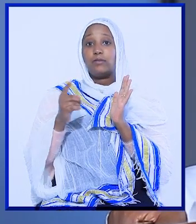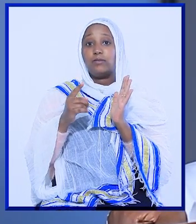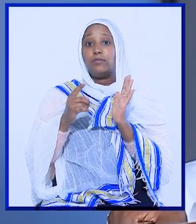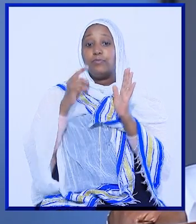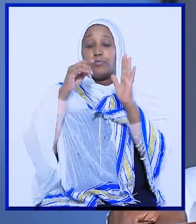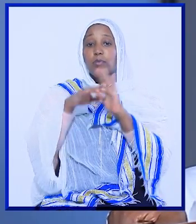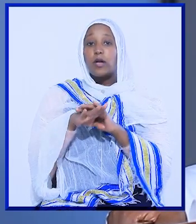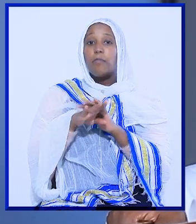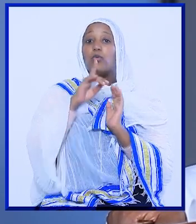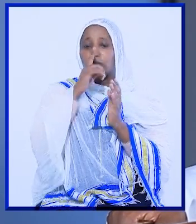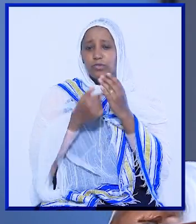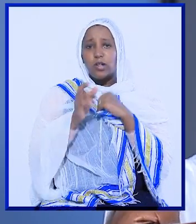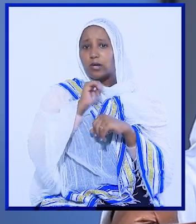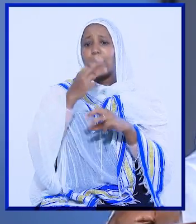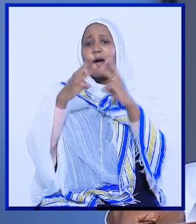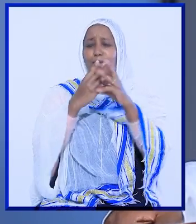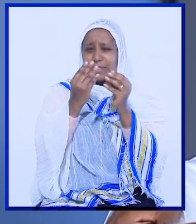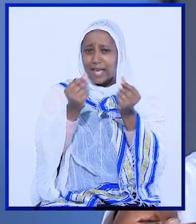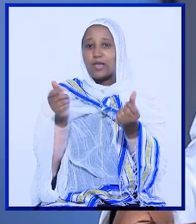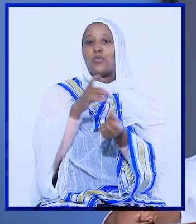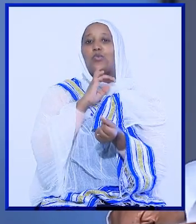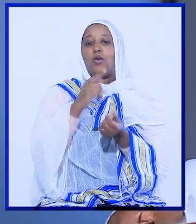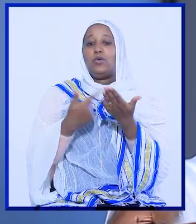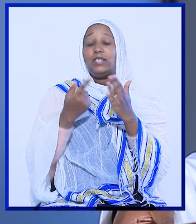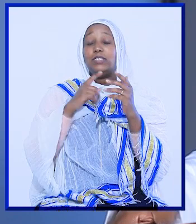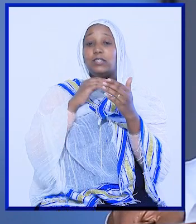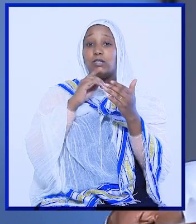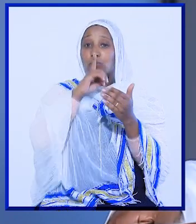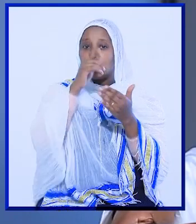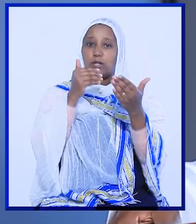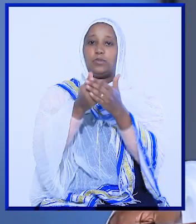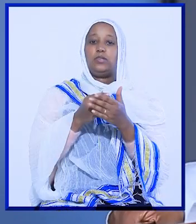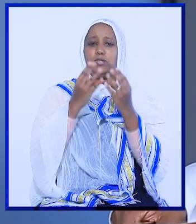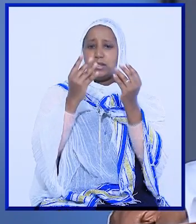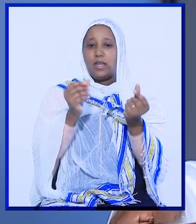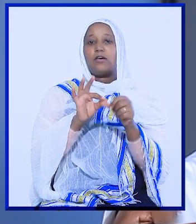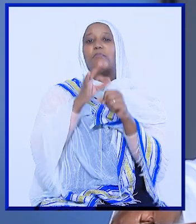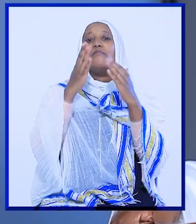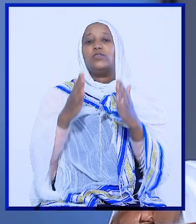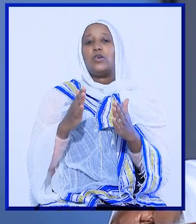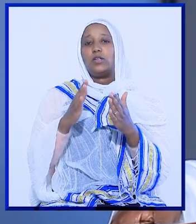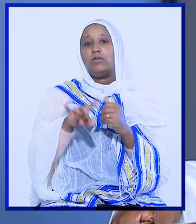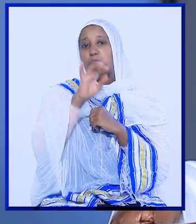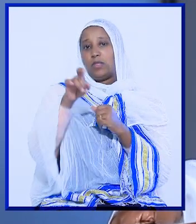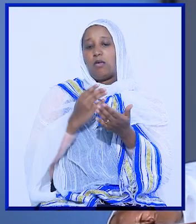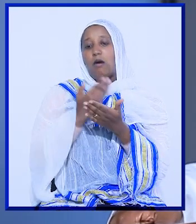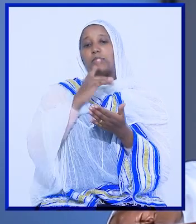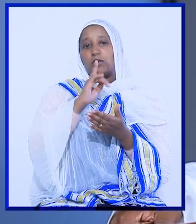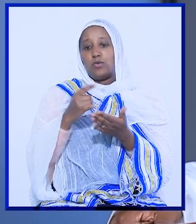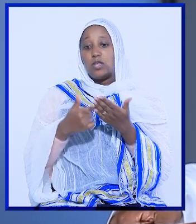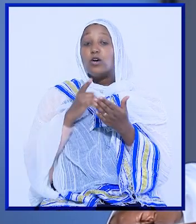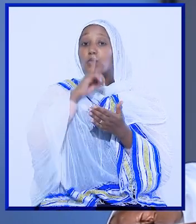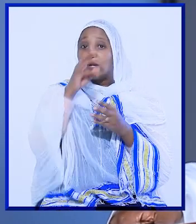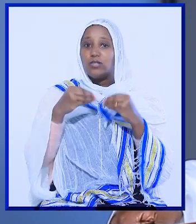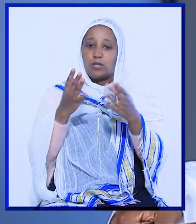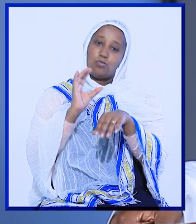እውነት አይደለም። ከዓለም የሚረቅ እውነት ነው። ረቂቅ እውነት ነው። ወደዚህ እውነት ለመድረስ ረቂቅ መንፈሳዊነት የሚፈልግ ታላቅ ሀብት ነው። ለዚህ ነው ይህ